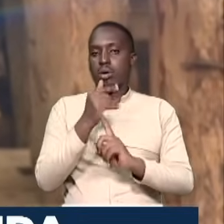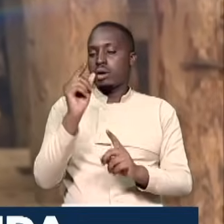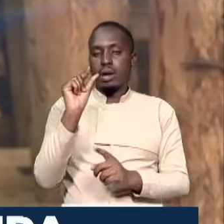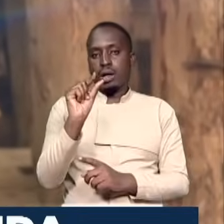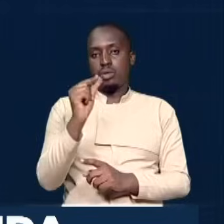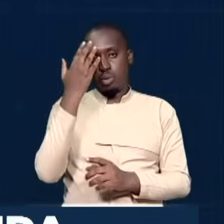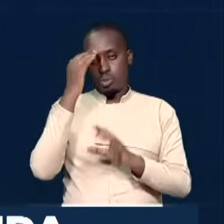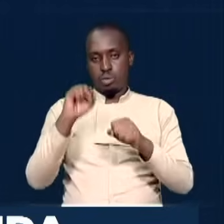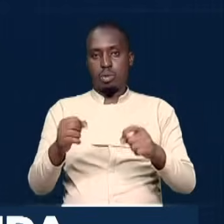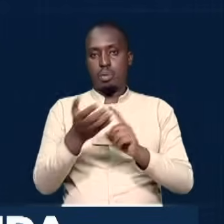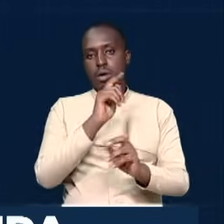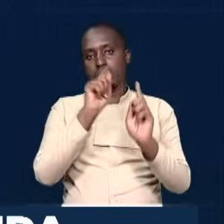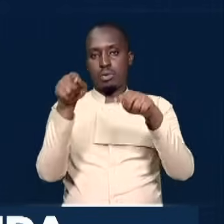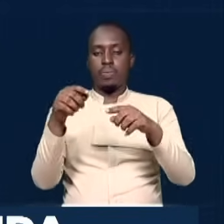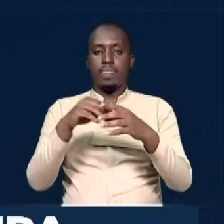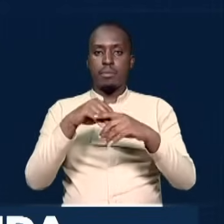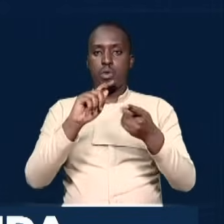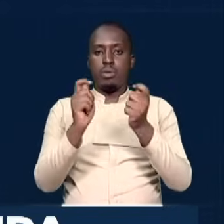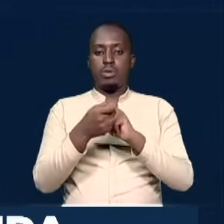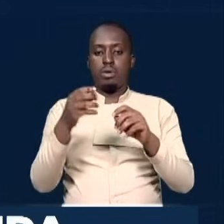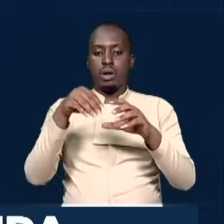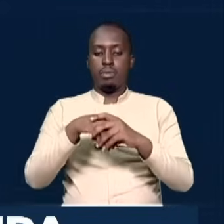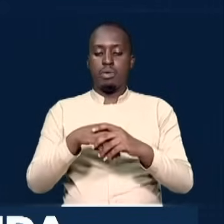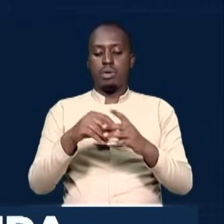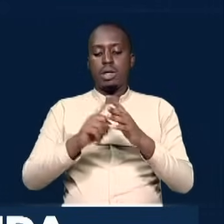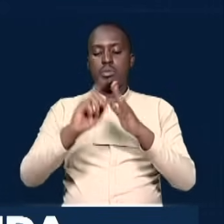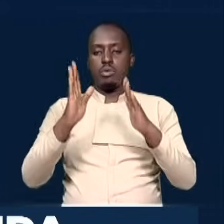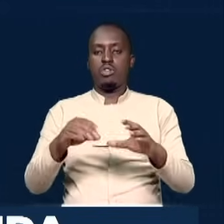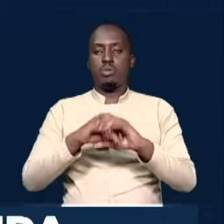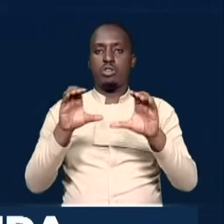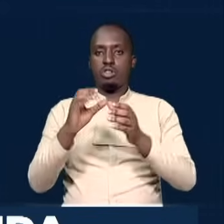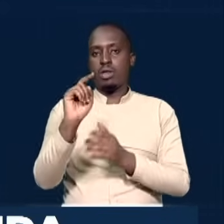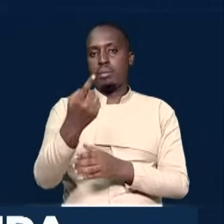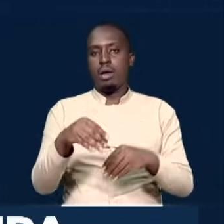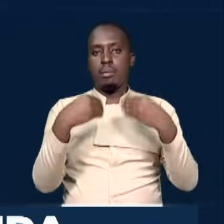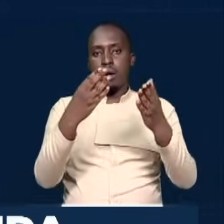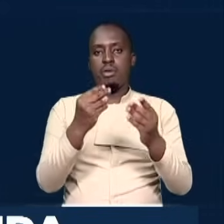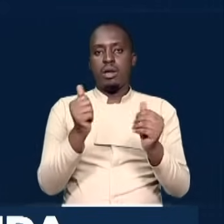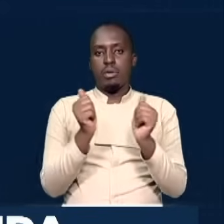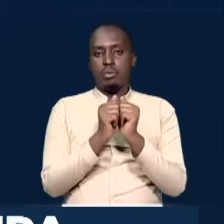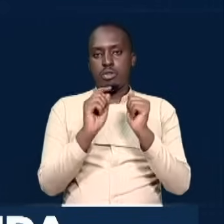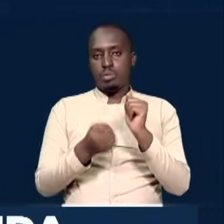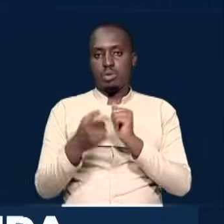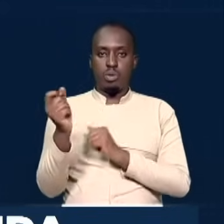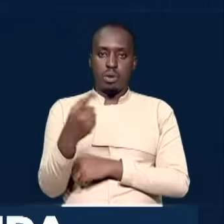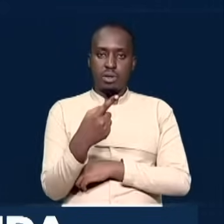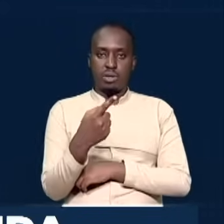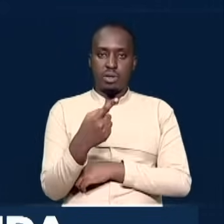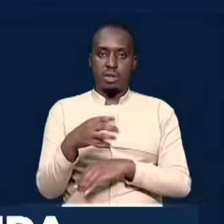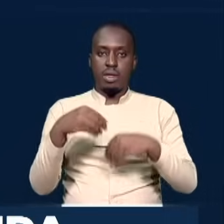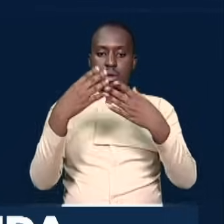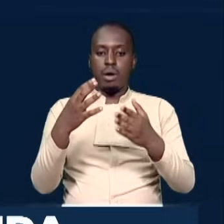kugira aho tujya. Muri izi mpinduka biteganyijwe ko impunzi iri mu cyiciro cya mbere yahabwaga amafaranga 10,000 ku kwezi izajya